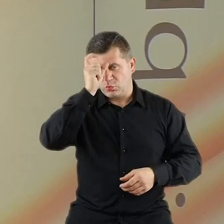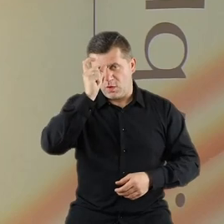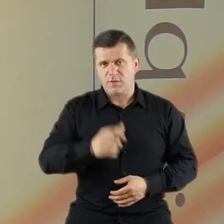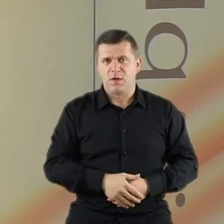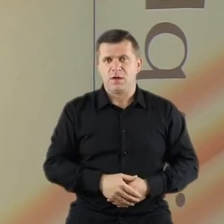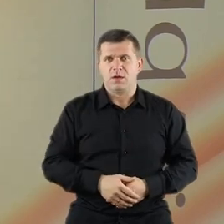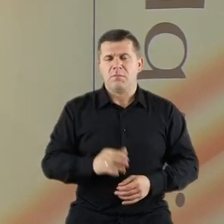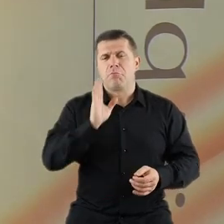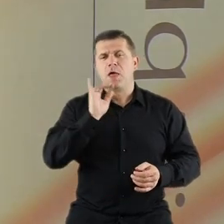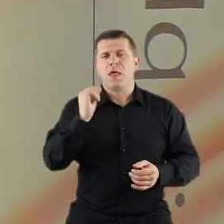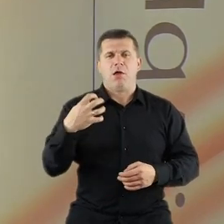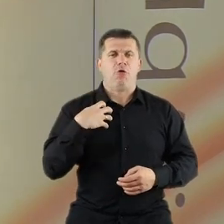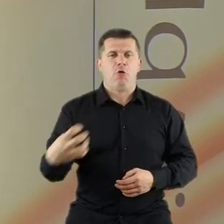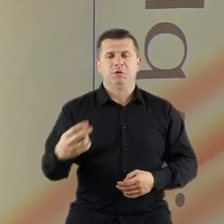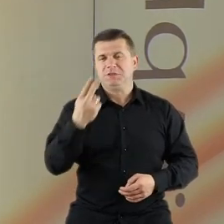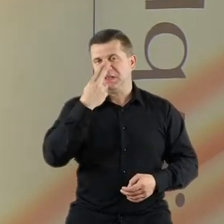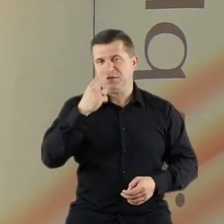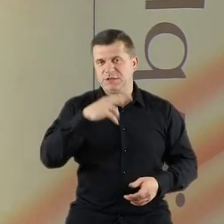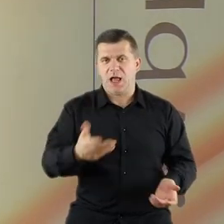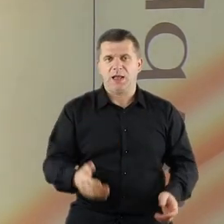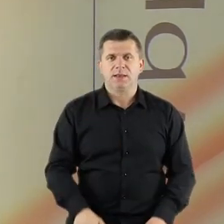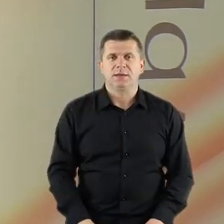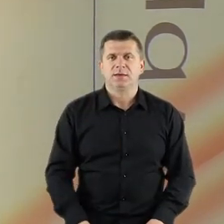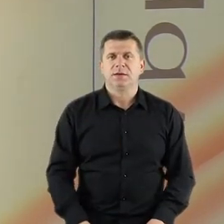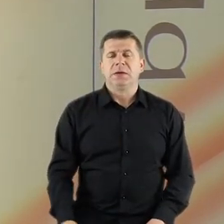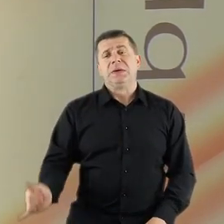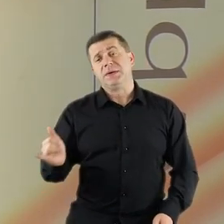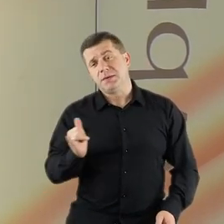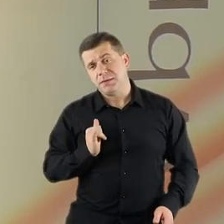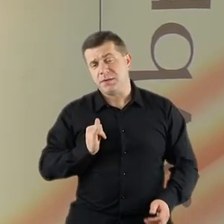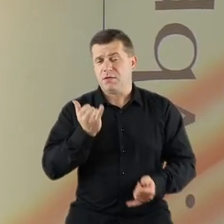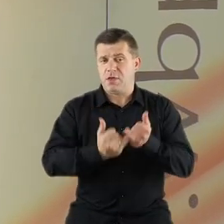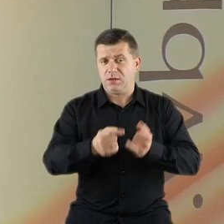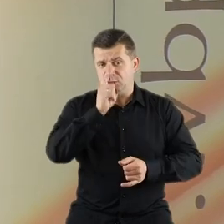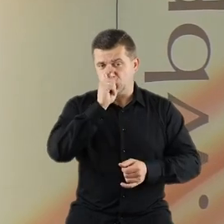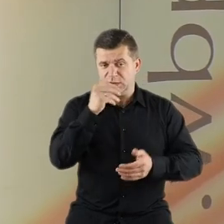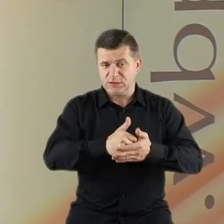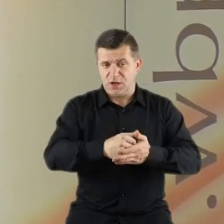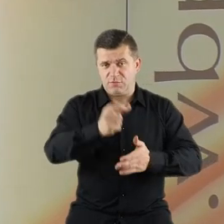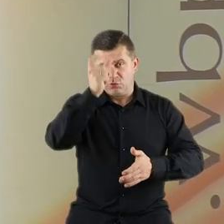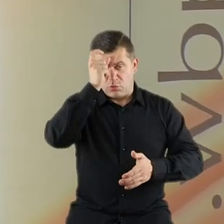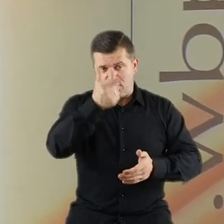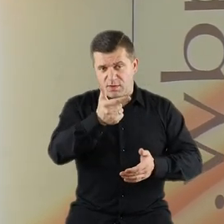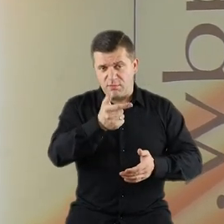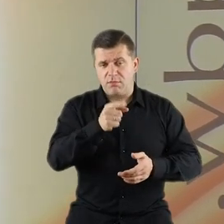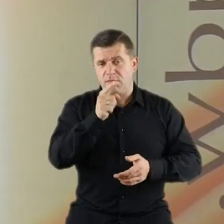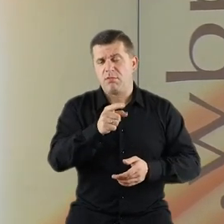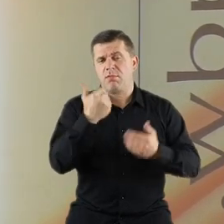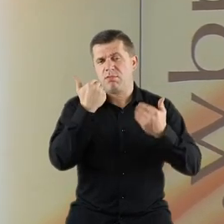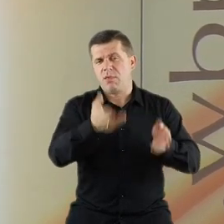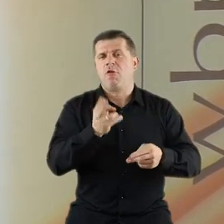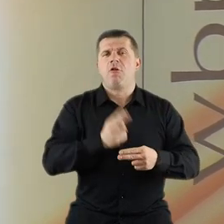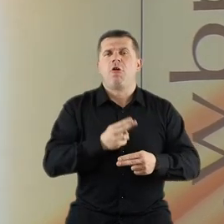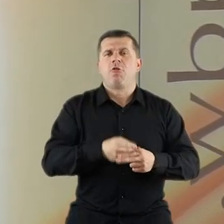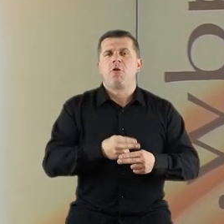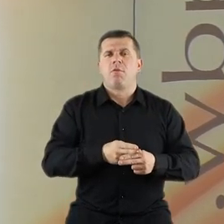jakby gość niewidzialny który wrazenie odpowiedniego zachowania się człowieka względem niego